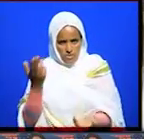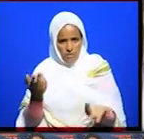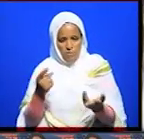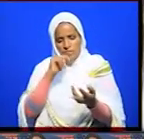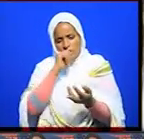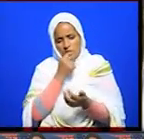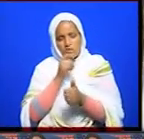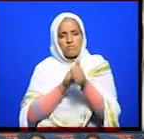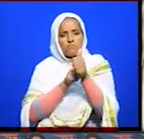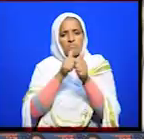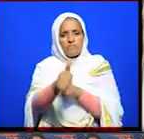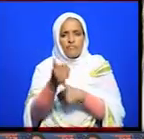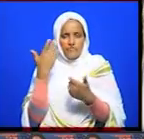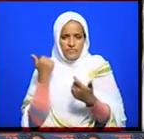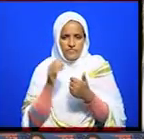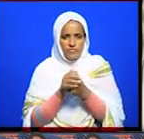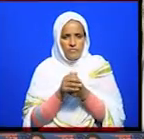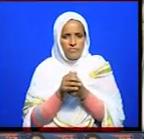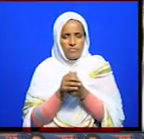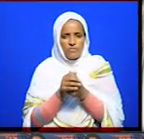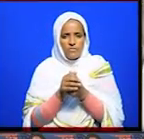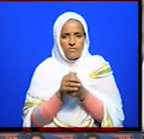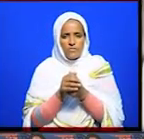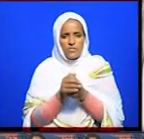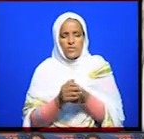ተከባብረን በትዕግስት ነበር የምናሳልፈው። የበላይ